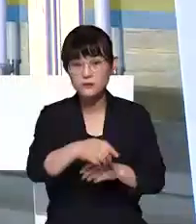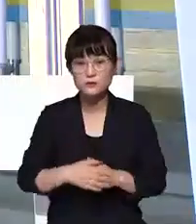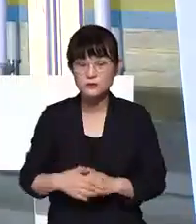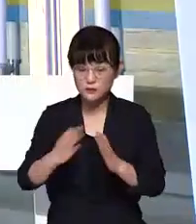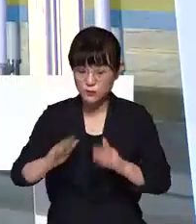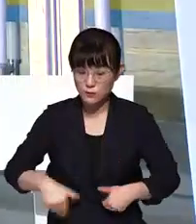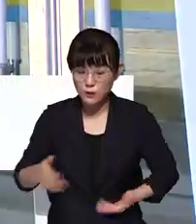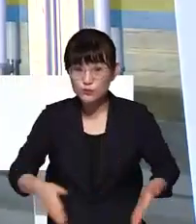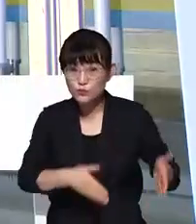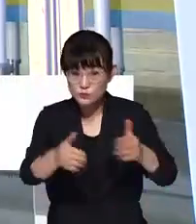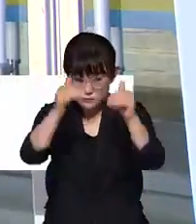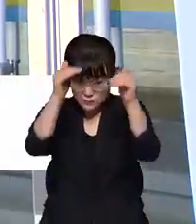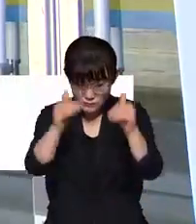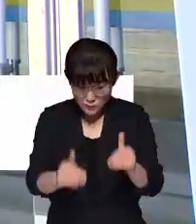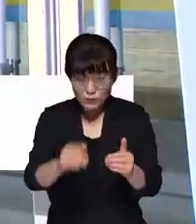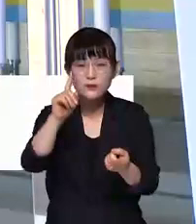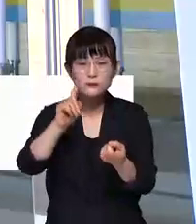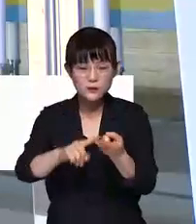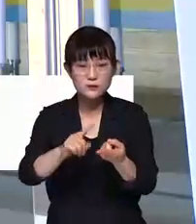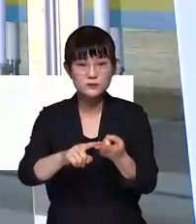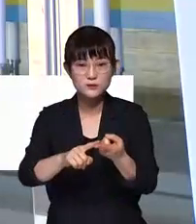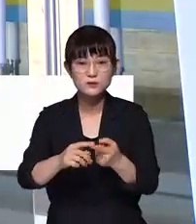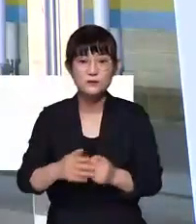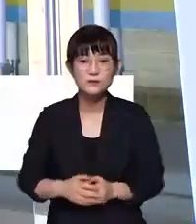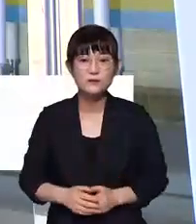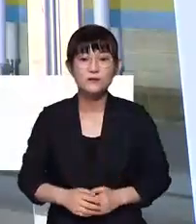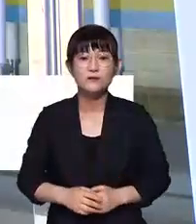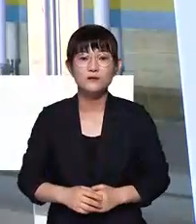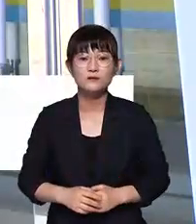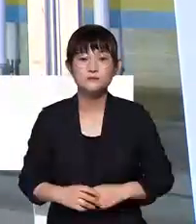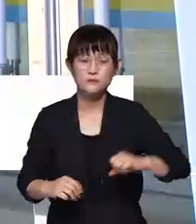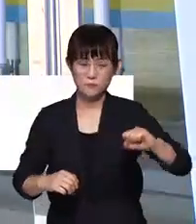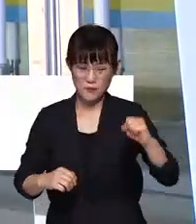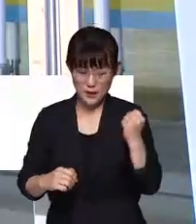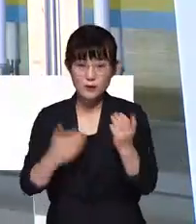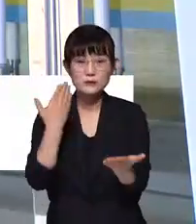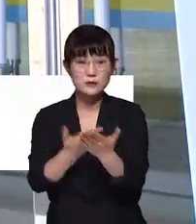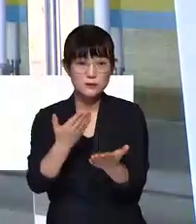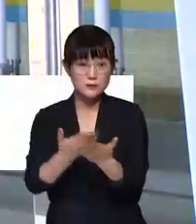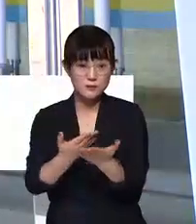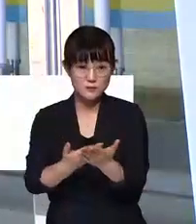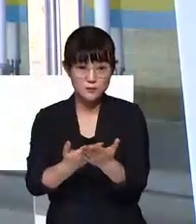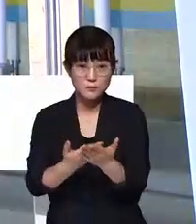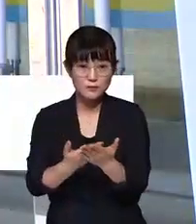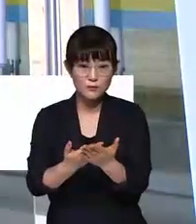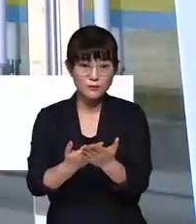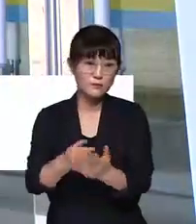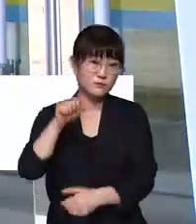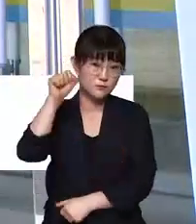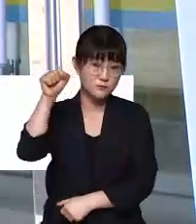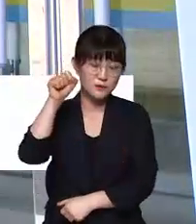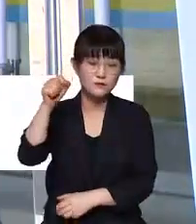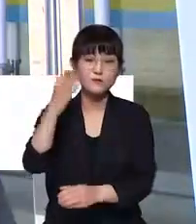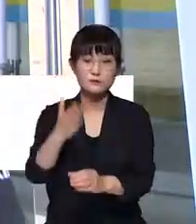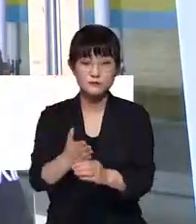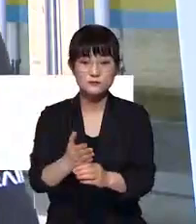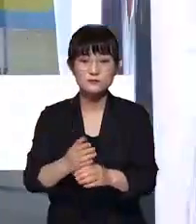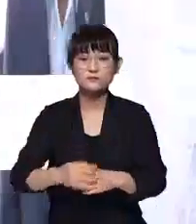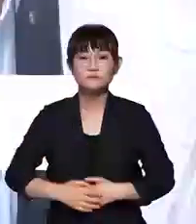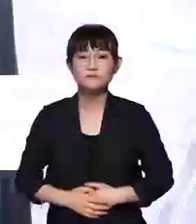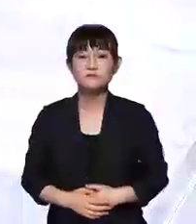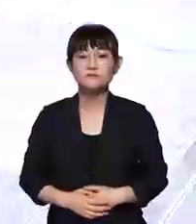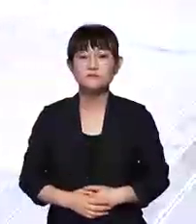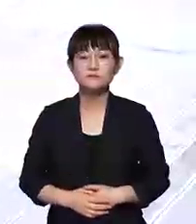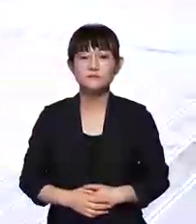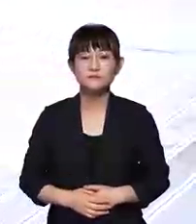도에서 최종 내놓은 그 중기안에 좀 따라달라 그 내용으로 지금 저희 이렇게 집회하는 목적이 지금